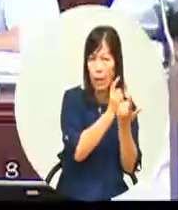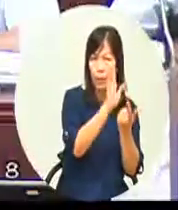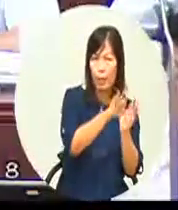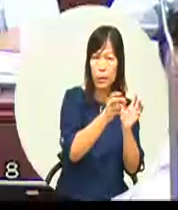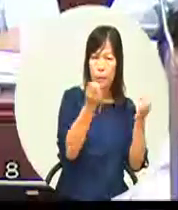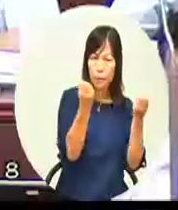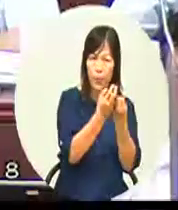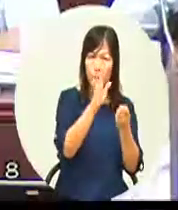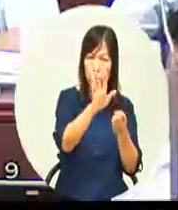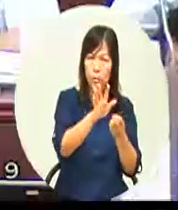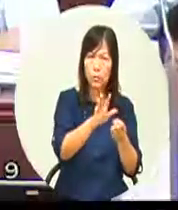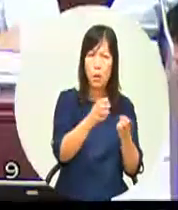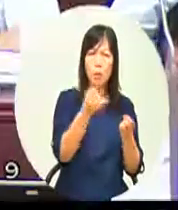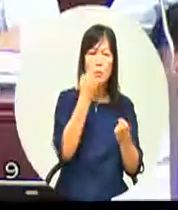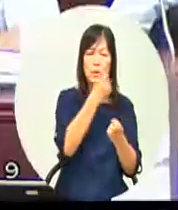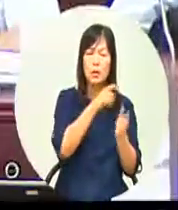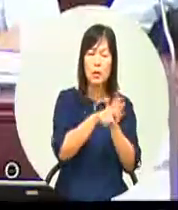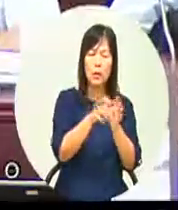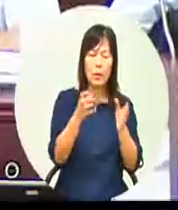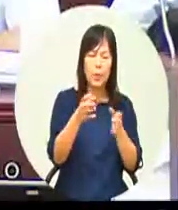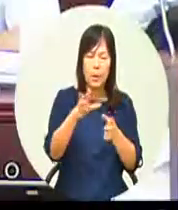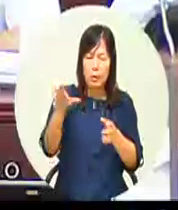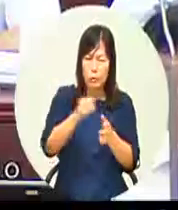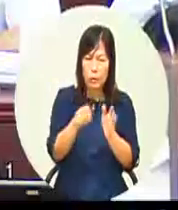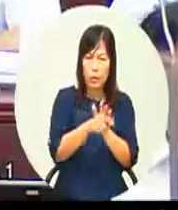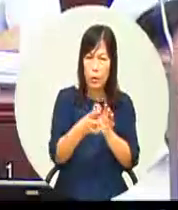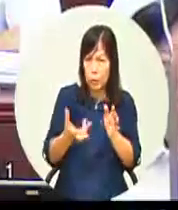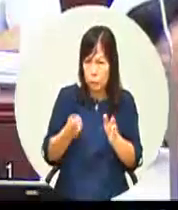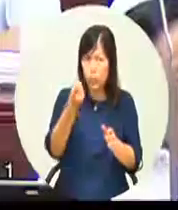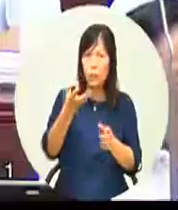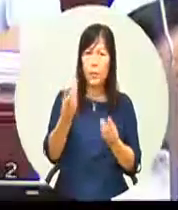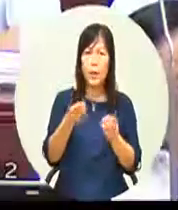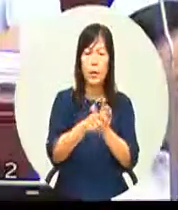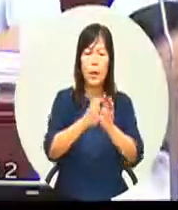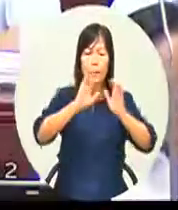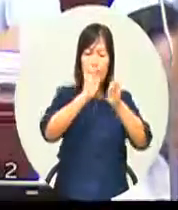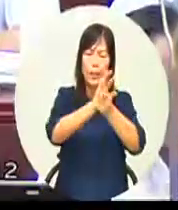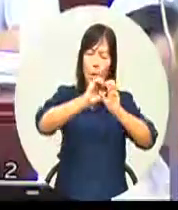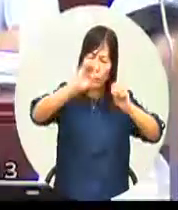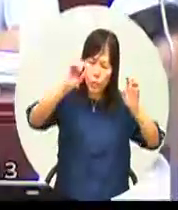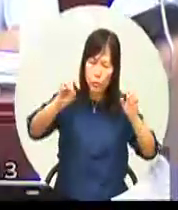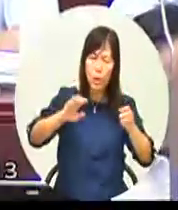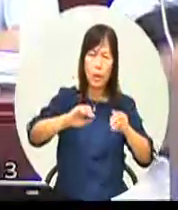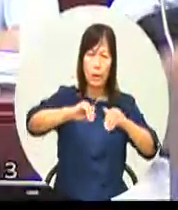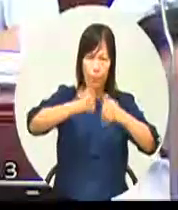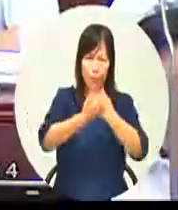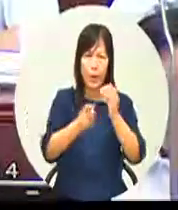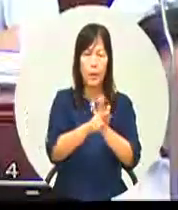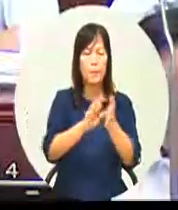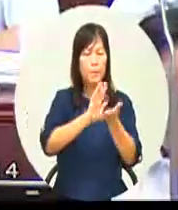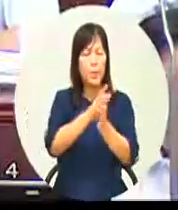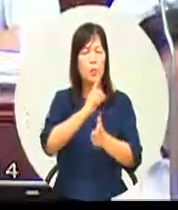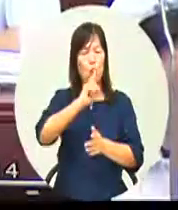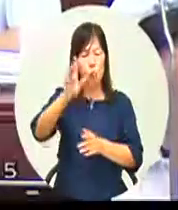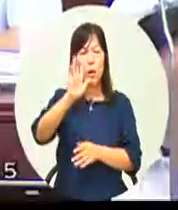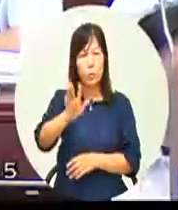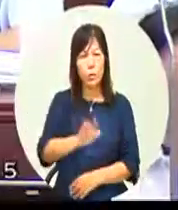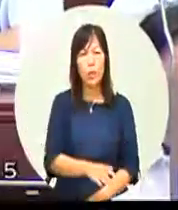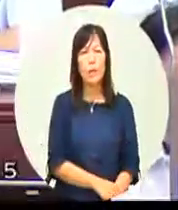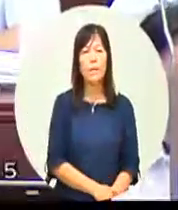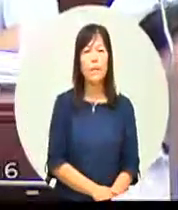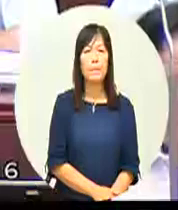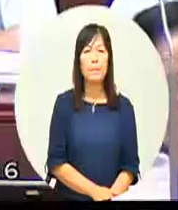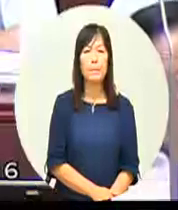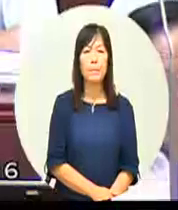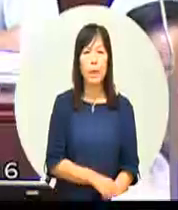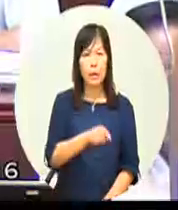生了可能是没有跟宝可梦取得他的授权而去做一些宣传，那反而惹上了这个官司，所以我想这个部分其